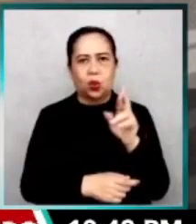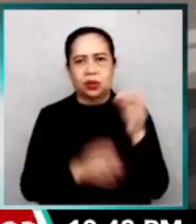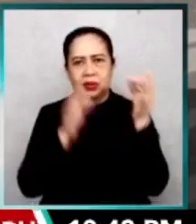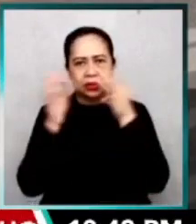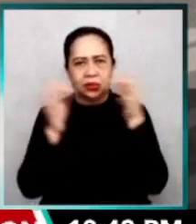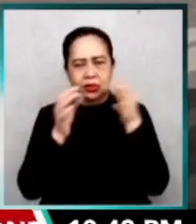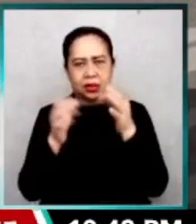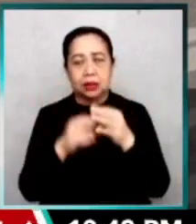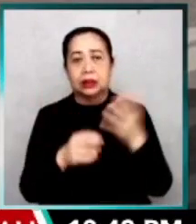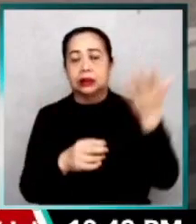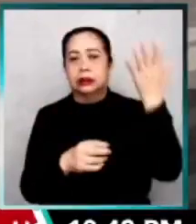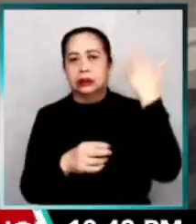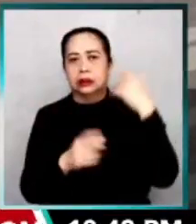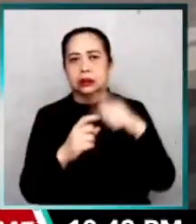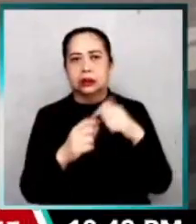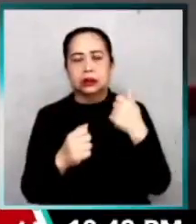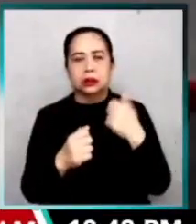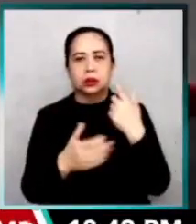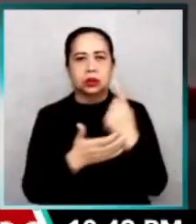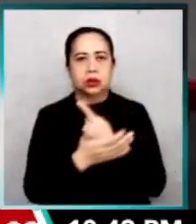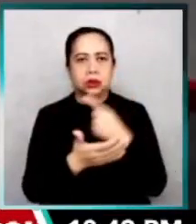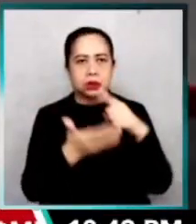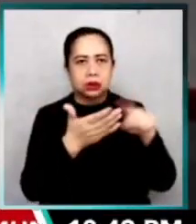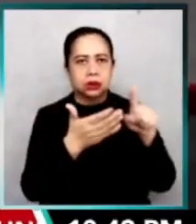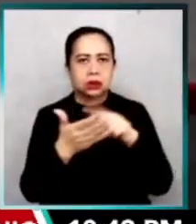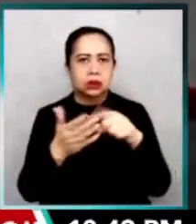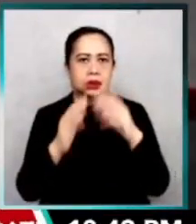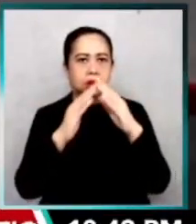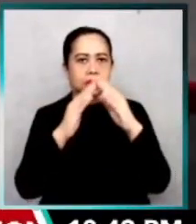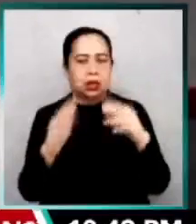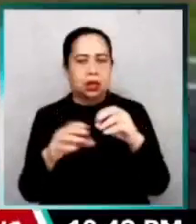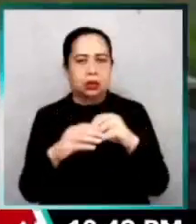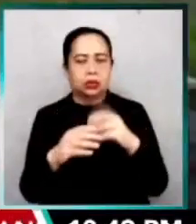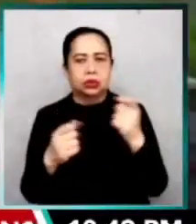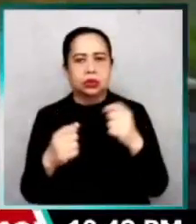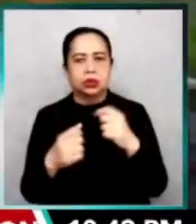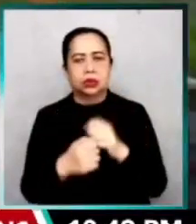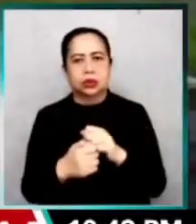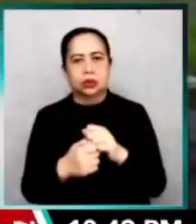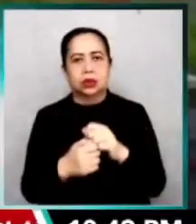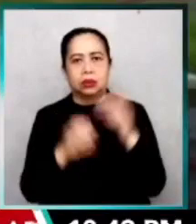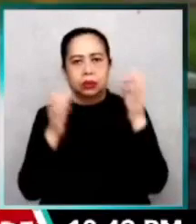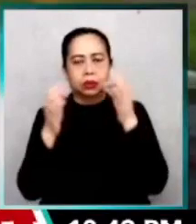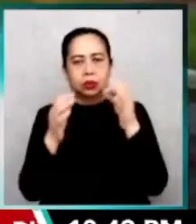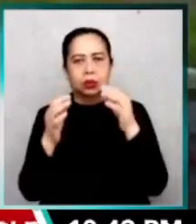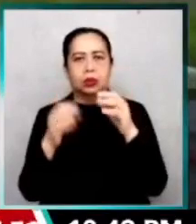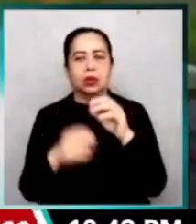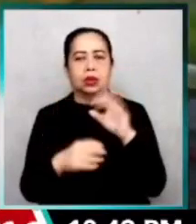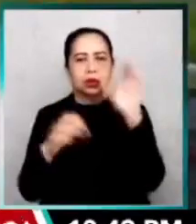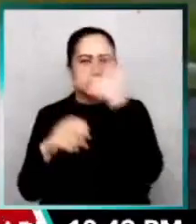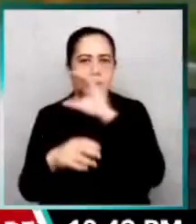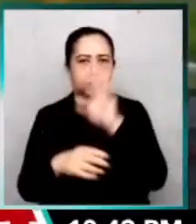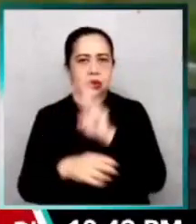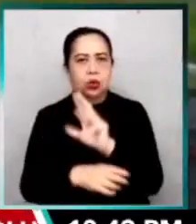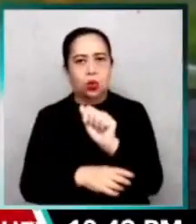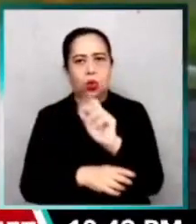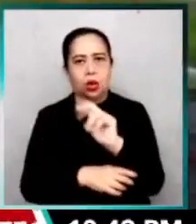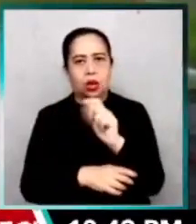linggo, sinuyod ng mga otoridad ang bahay sa visa na narcotics search warrant. Nag-aalok naman ang pulisya ng